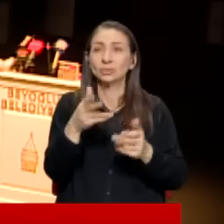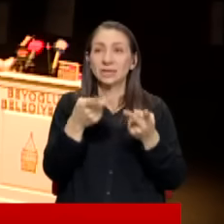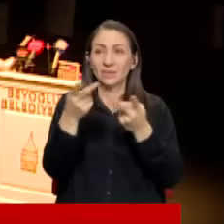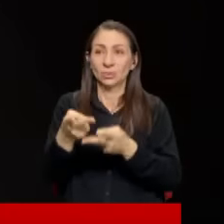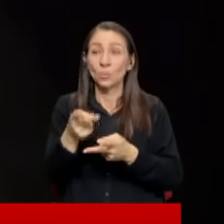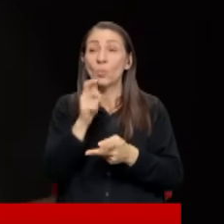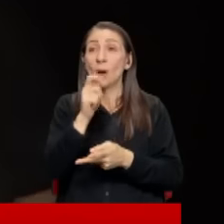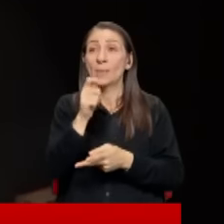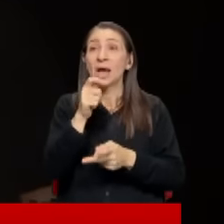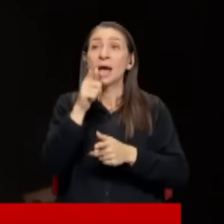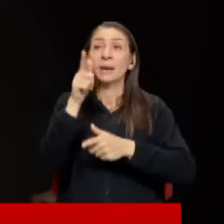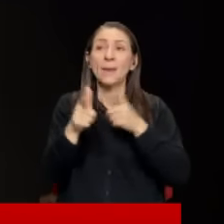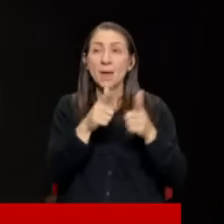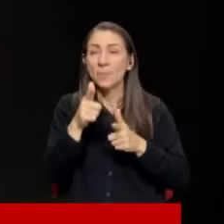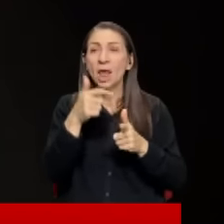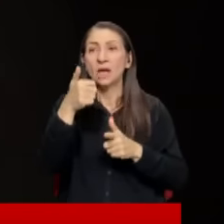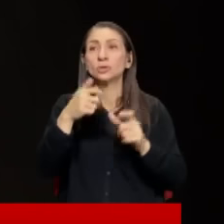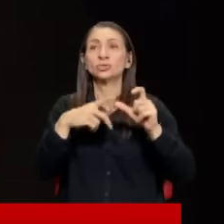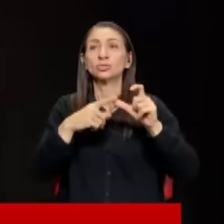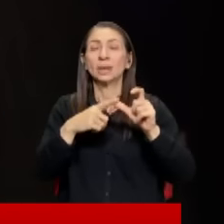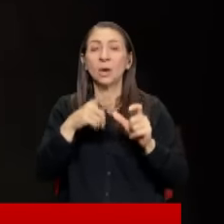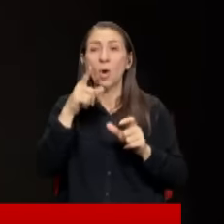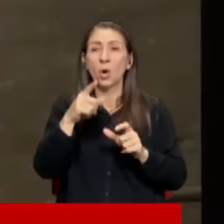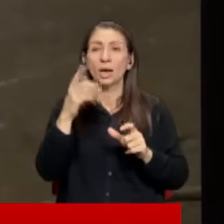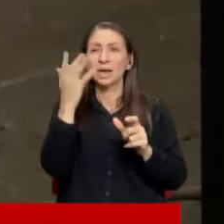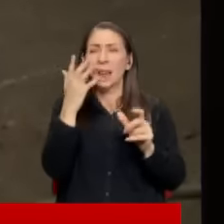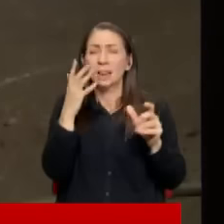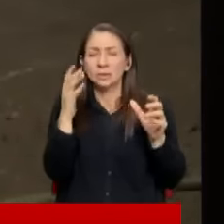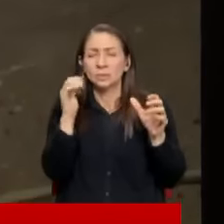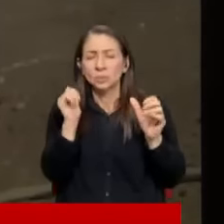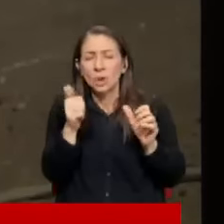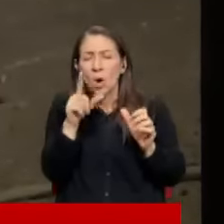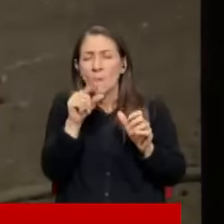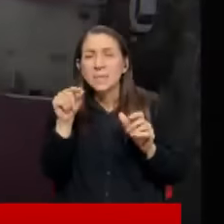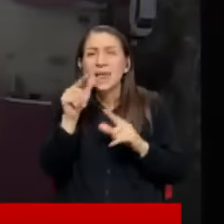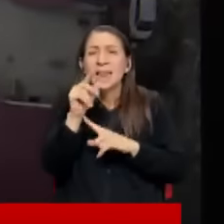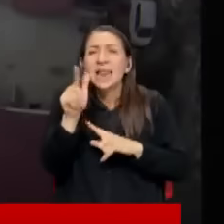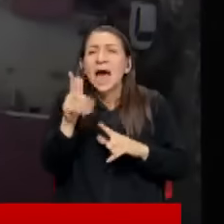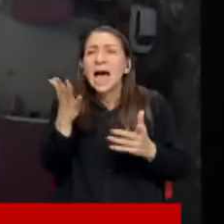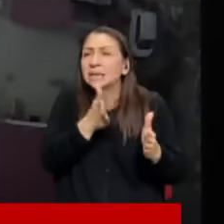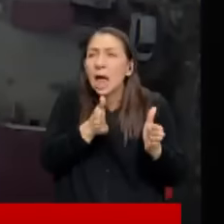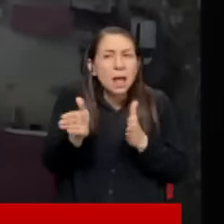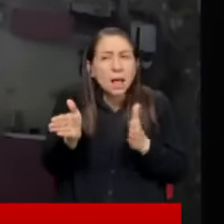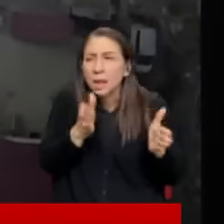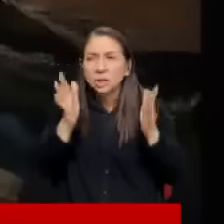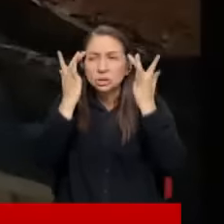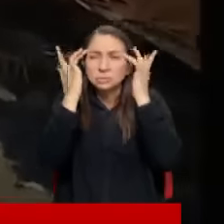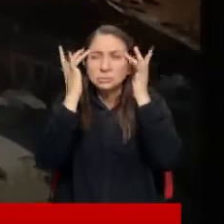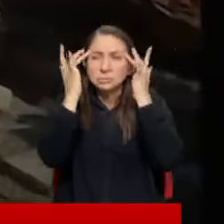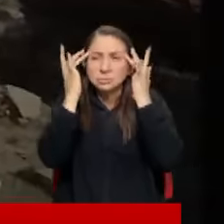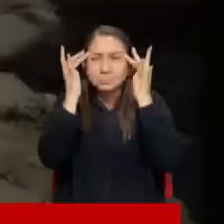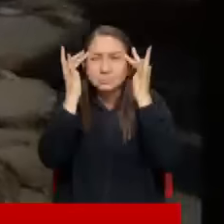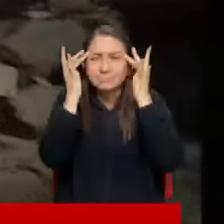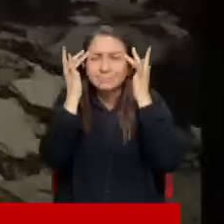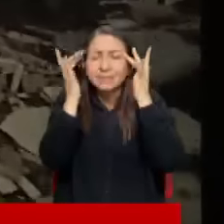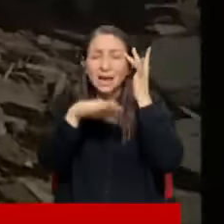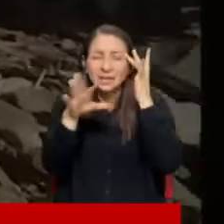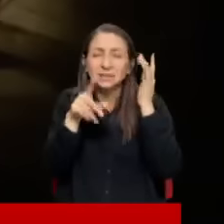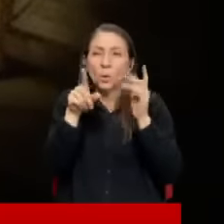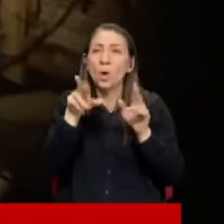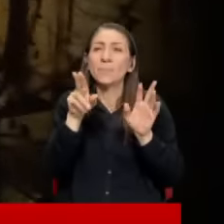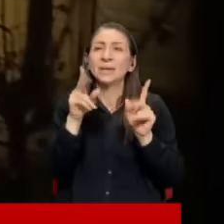efendim. Muhabirler, kameramanlar 6 Şubat'ta o karanlık günde 11 ilden hangisine yetişeceklerini şaşırdılar. Herkes gibi